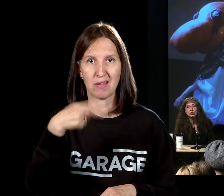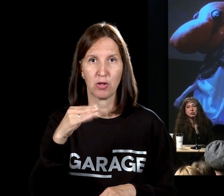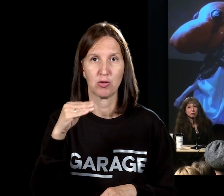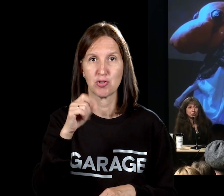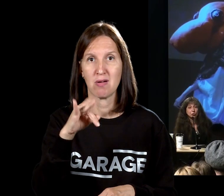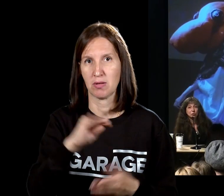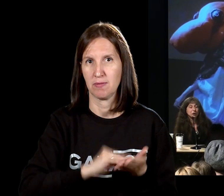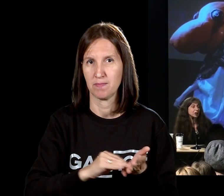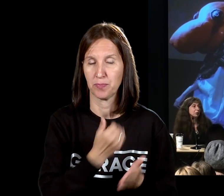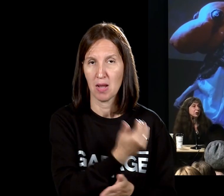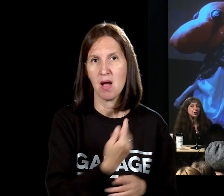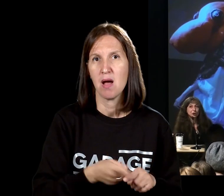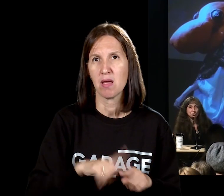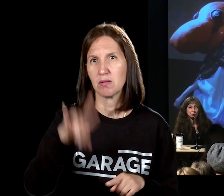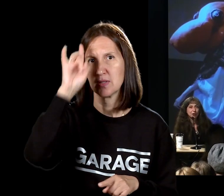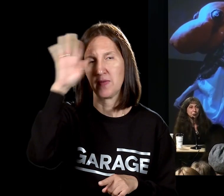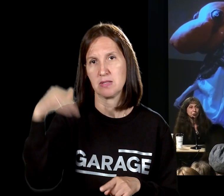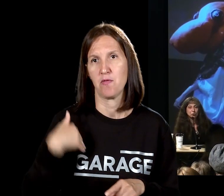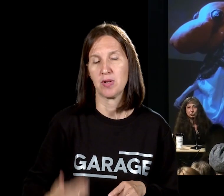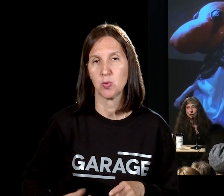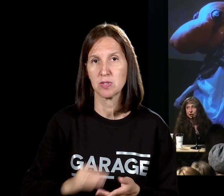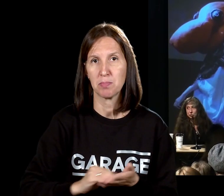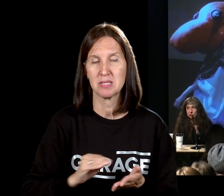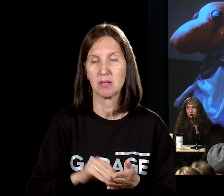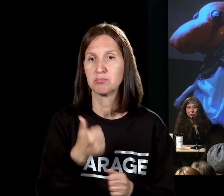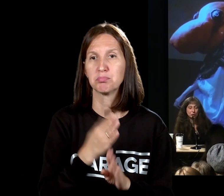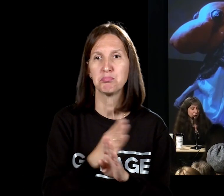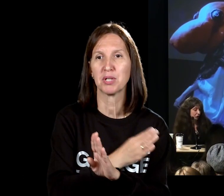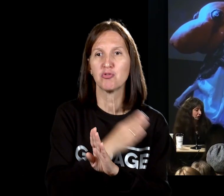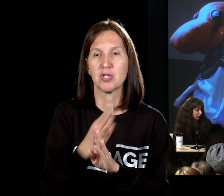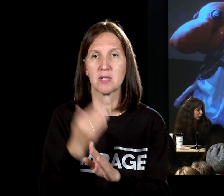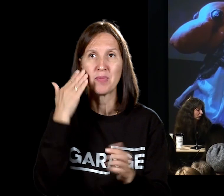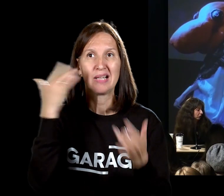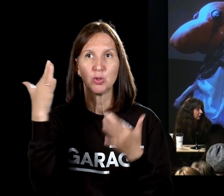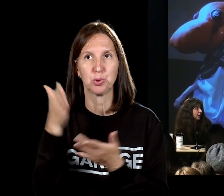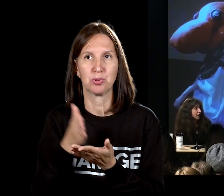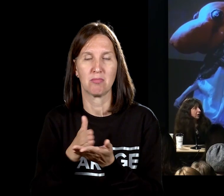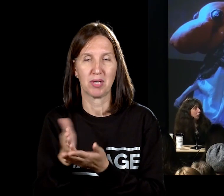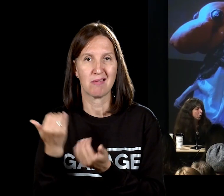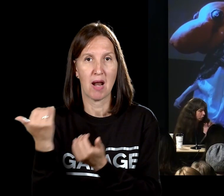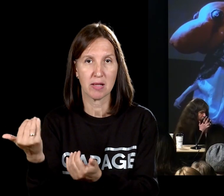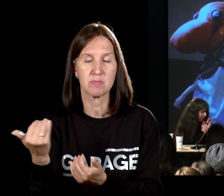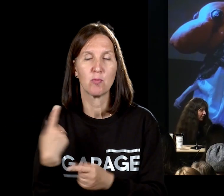персонажей, французский писатель, предтеча сюрреализма, собственно, сюрреалистами возведенный в жанр культового.